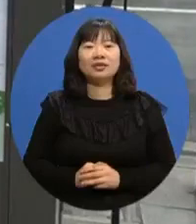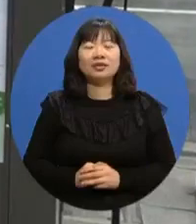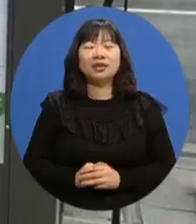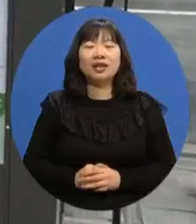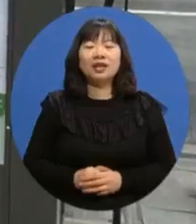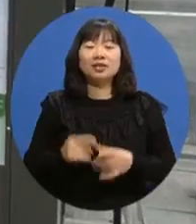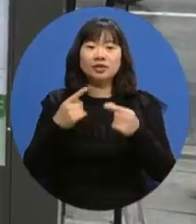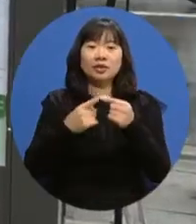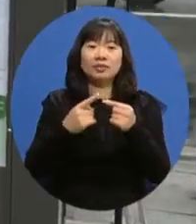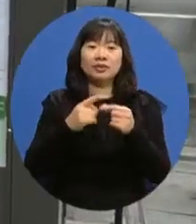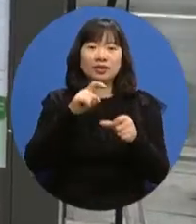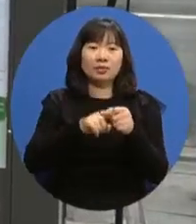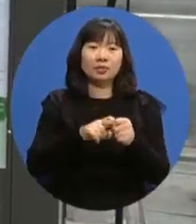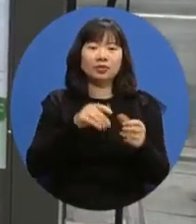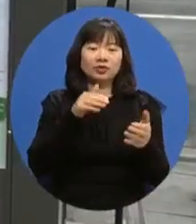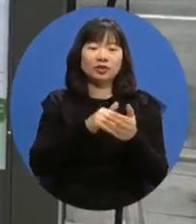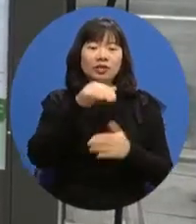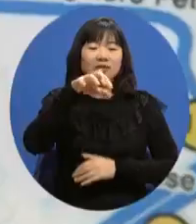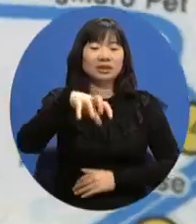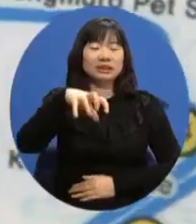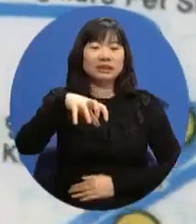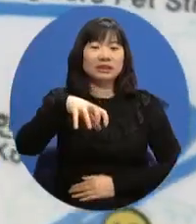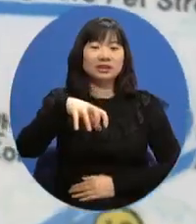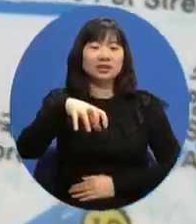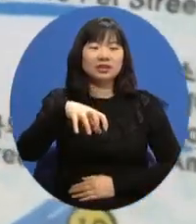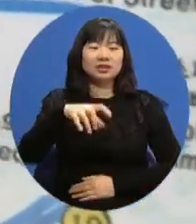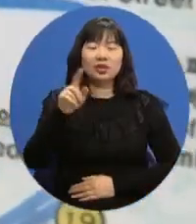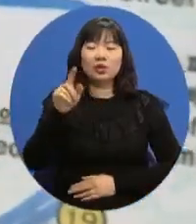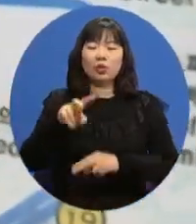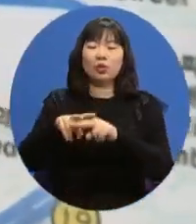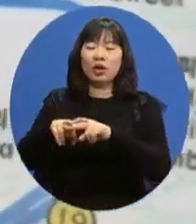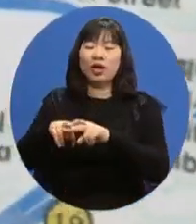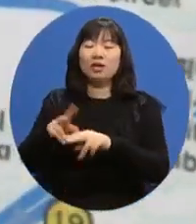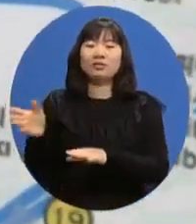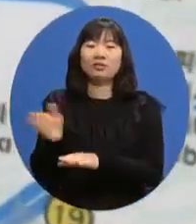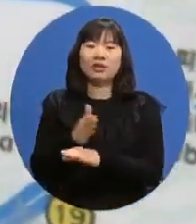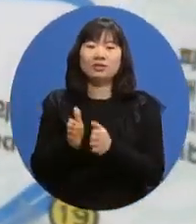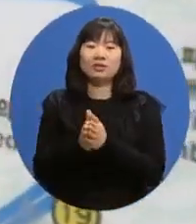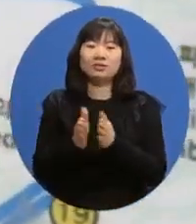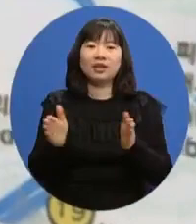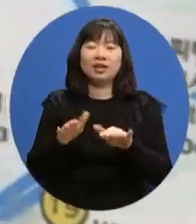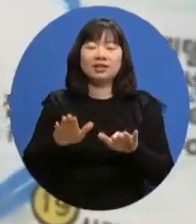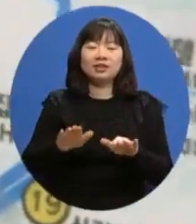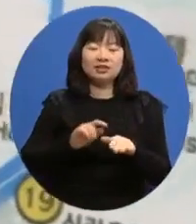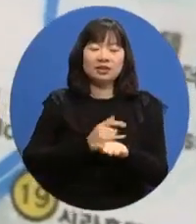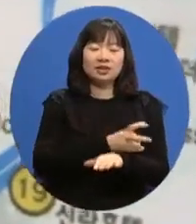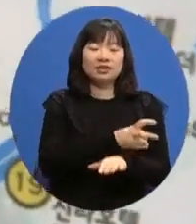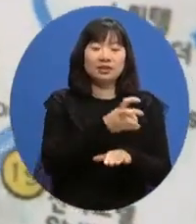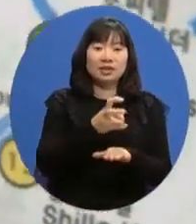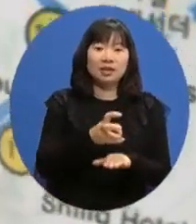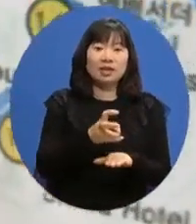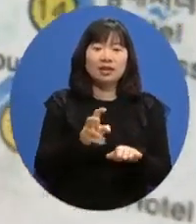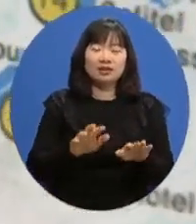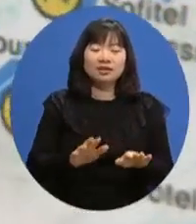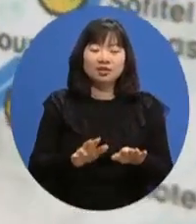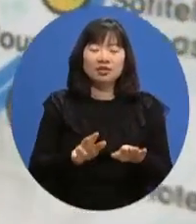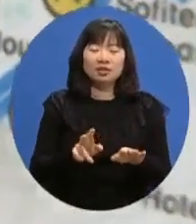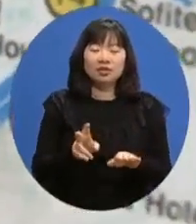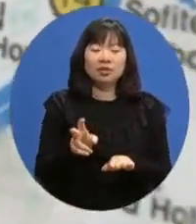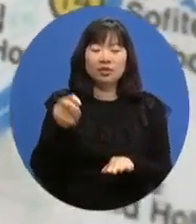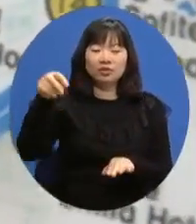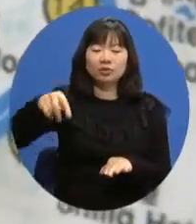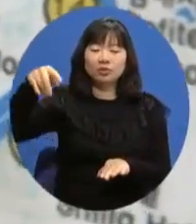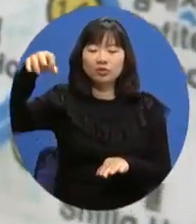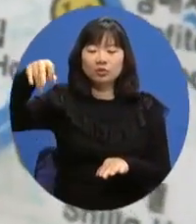그럼 첫 번째 목적지는? 광화문에서 출발. 여기를 지나서 이렇게 가. 가서